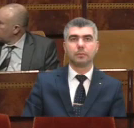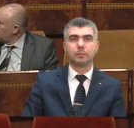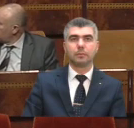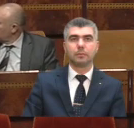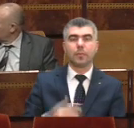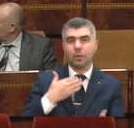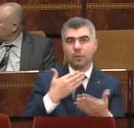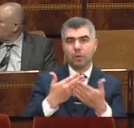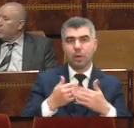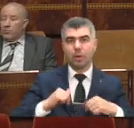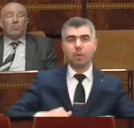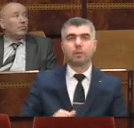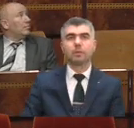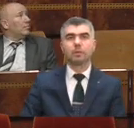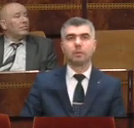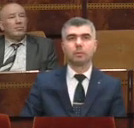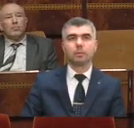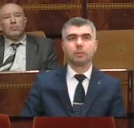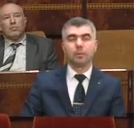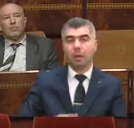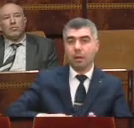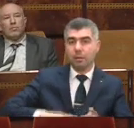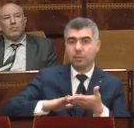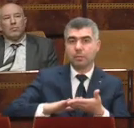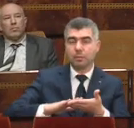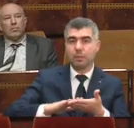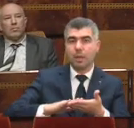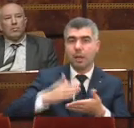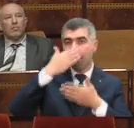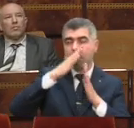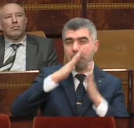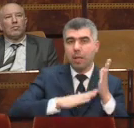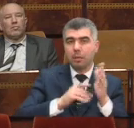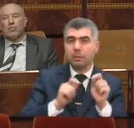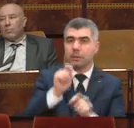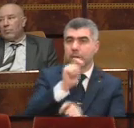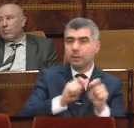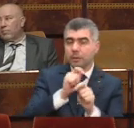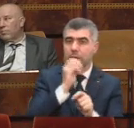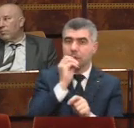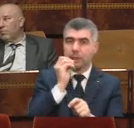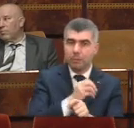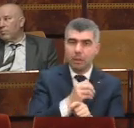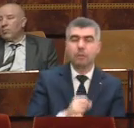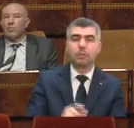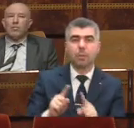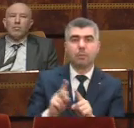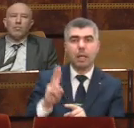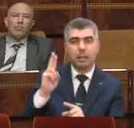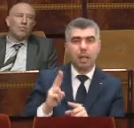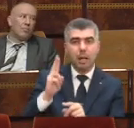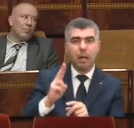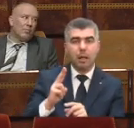شكراً السيد الوزير. قامت بلادنا بمجهود كبير في مجال تدبير النفايات، من بينها إطلاق البرنامج